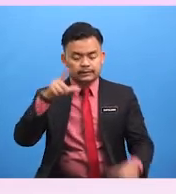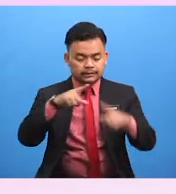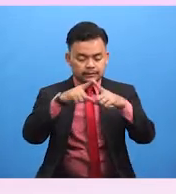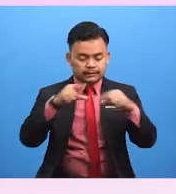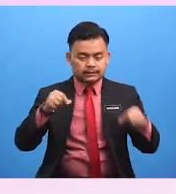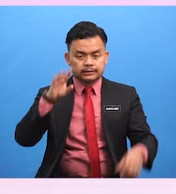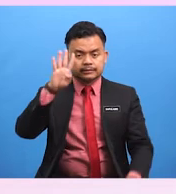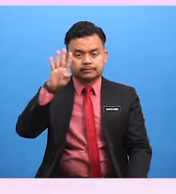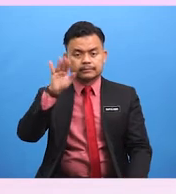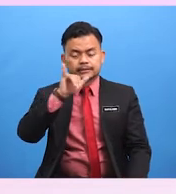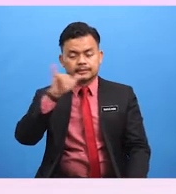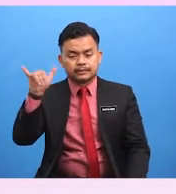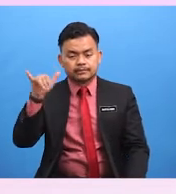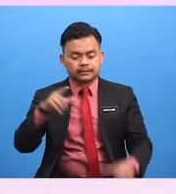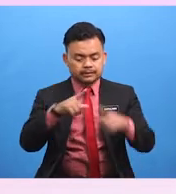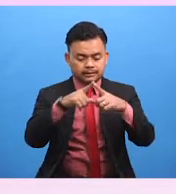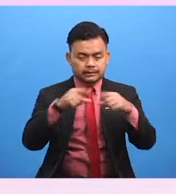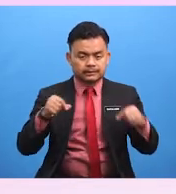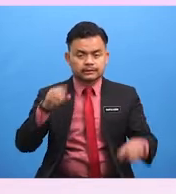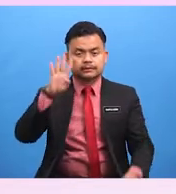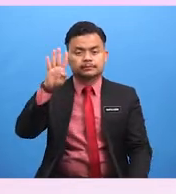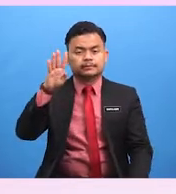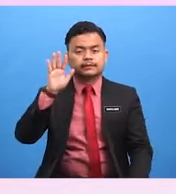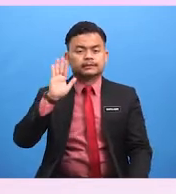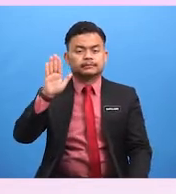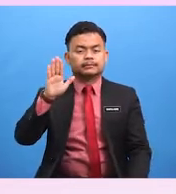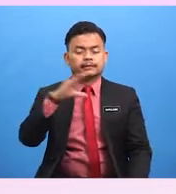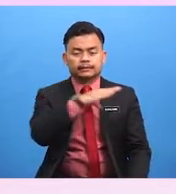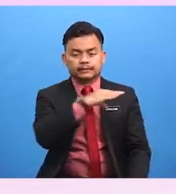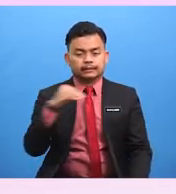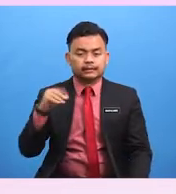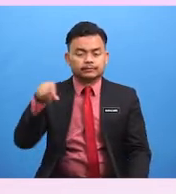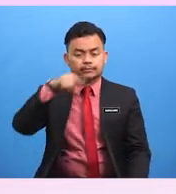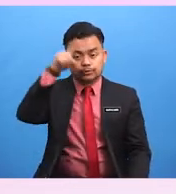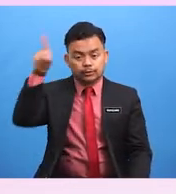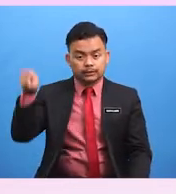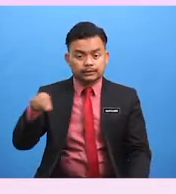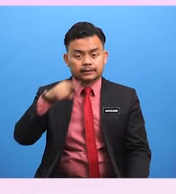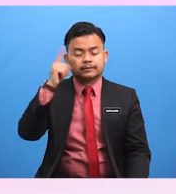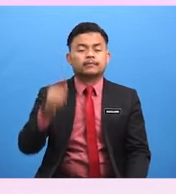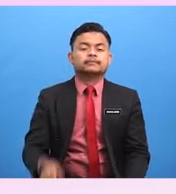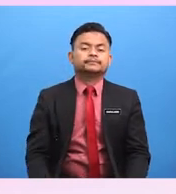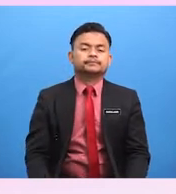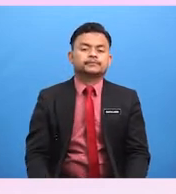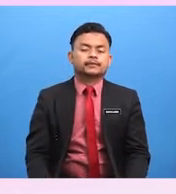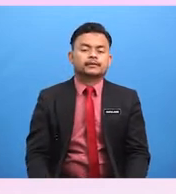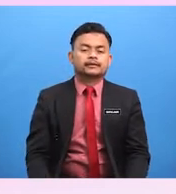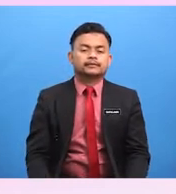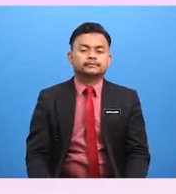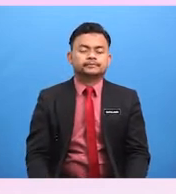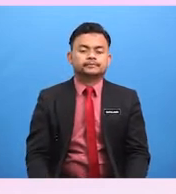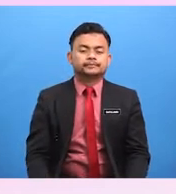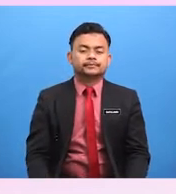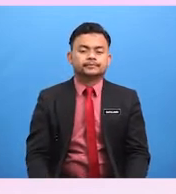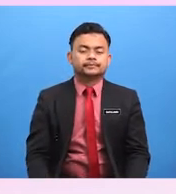sama, segi empat tepat dan bulatan. Kita juga telah